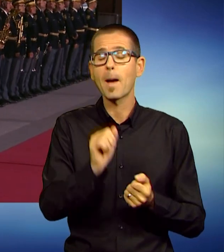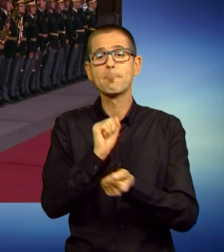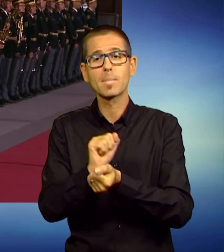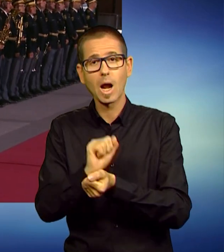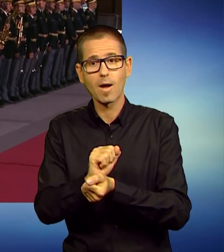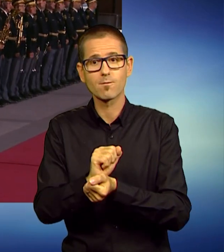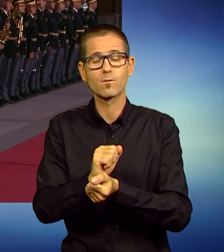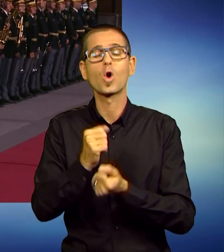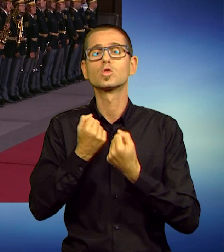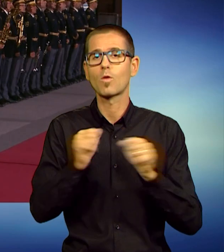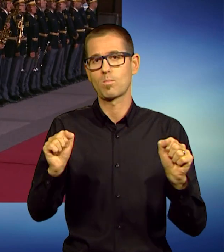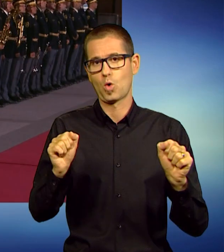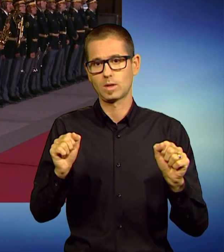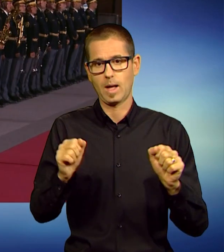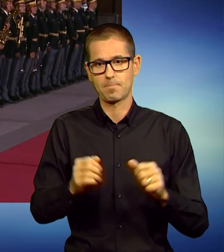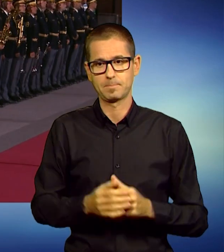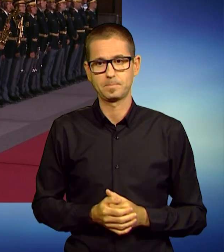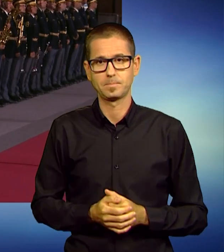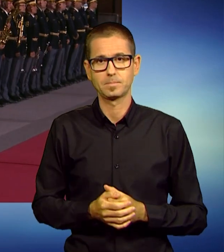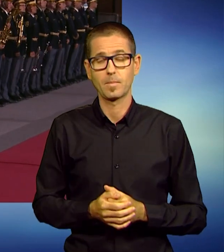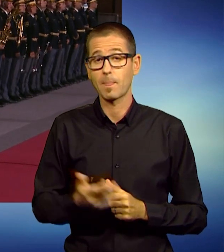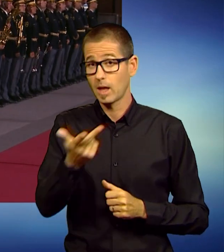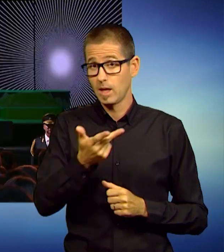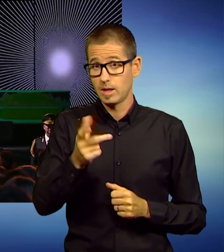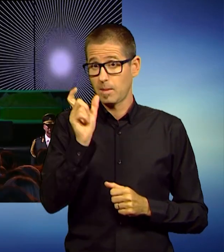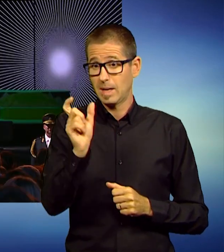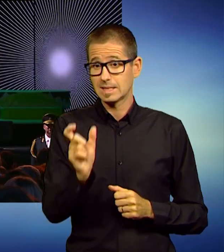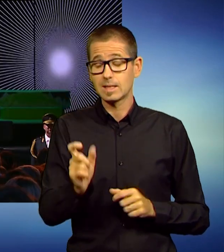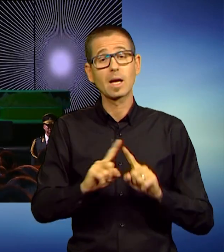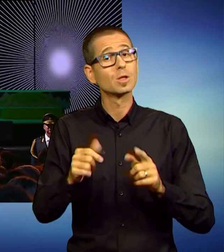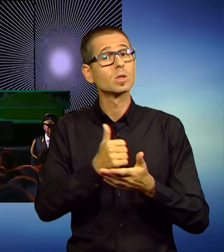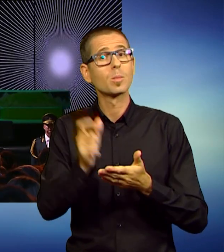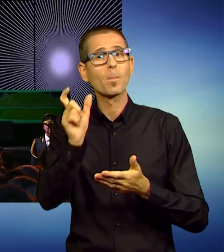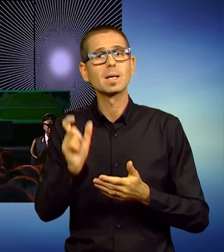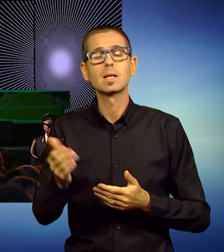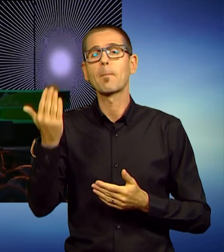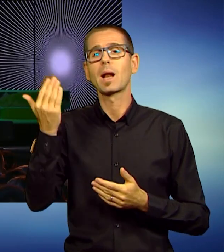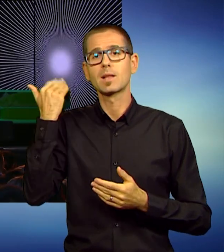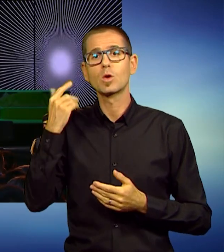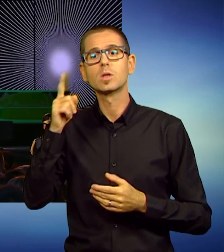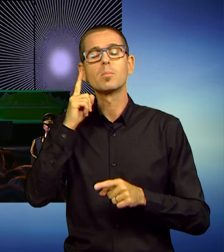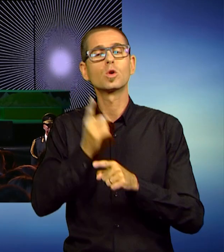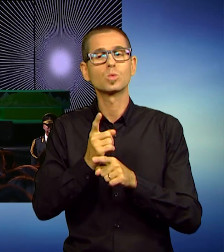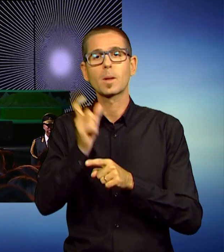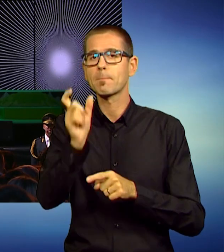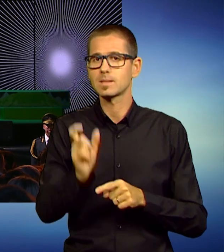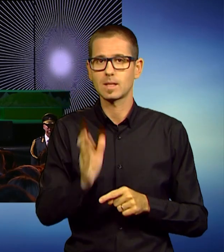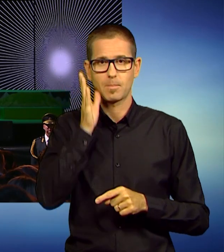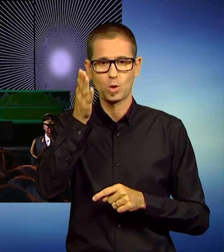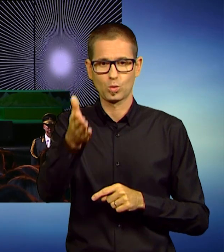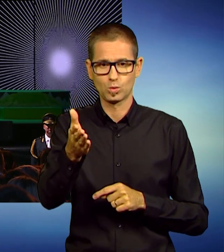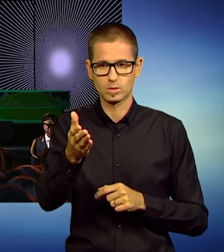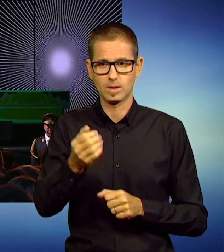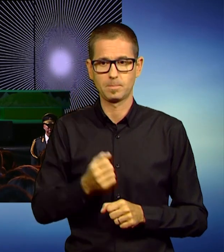pravo, svoboda. 3 besede, ki niso samo besede preteklosti, temveč tudi besede